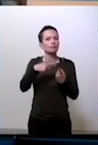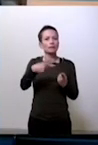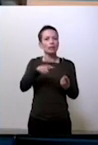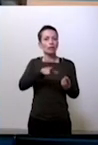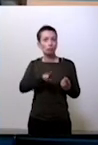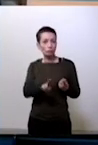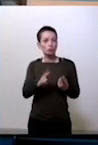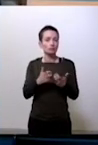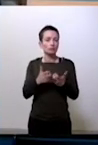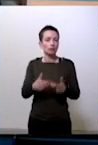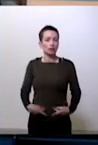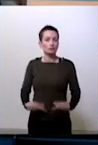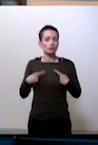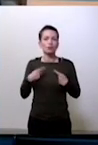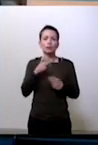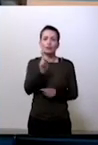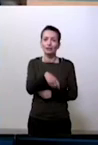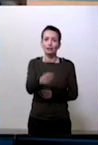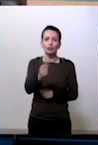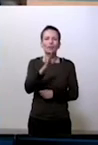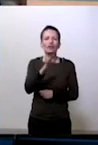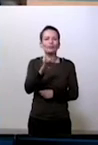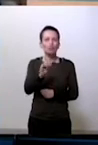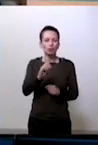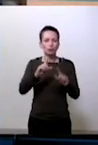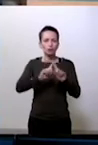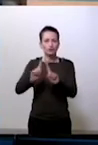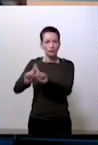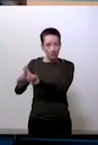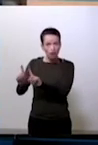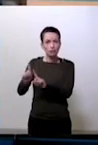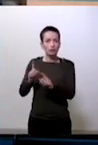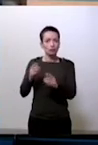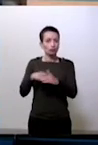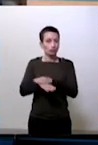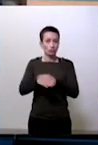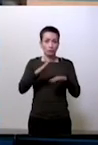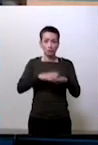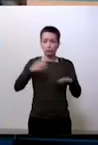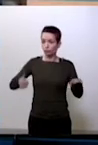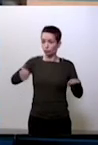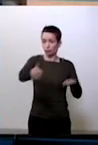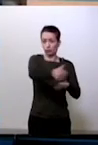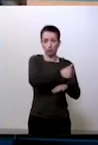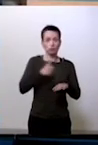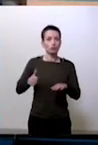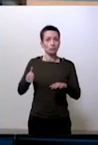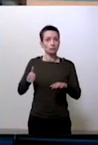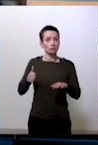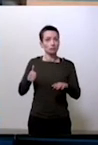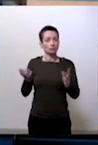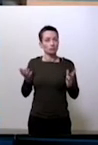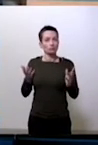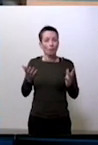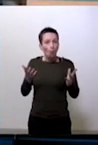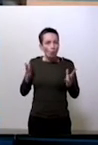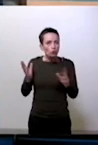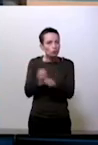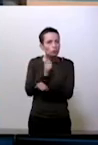notamment l'atelier Nature et Biodiversité qui se déroule dans chaque quartier de Bordeaux et qui accueille un